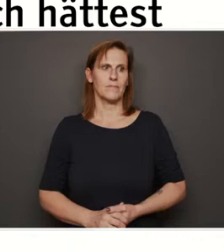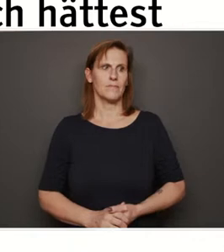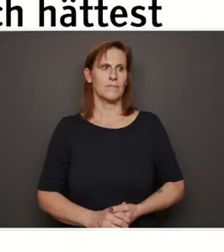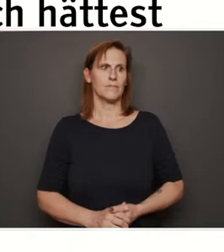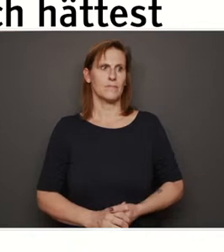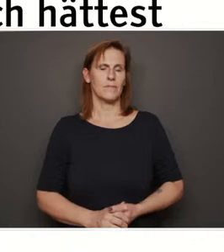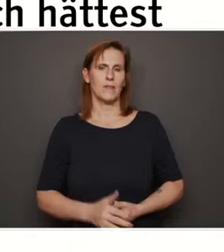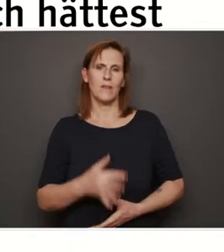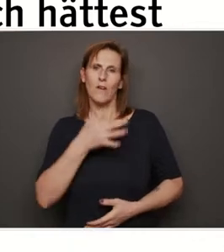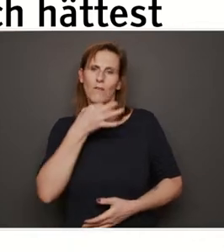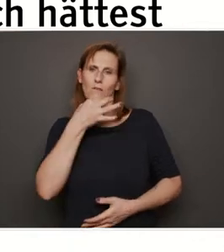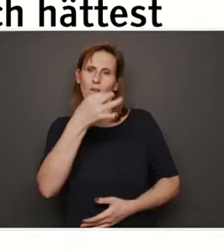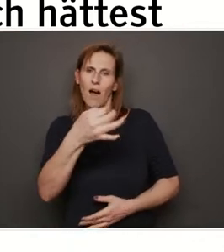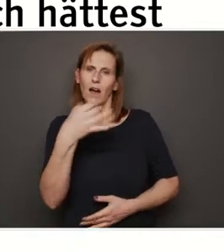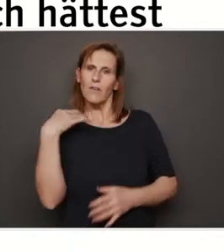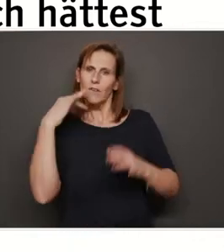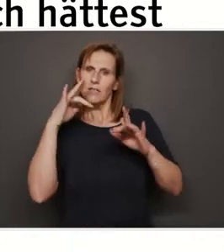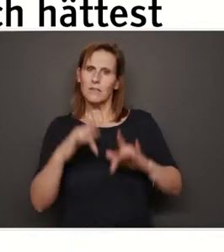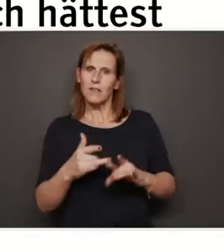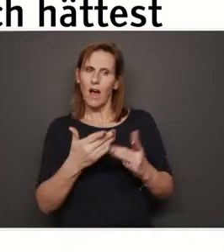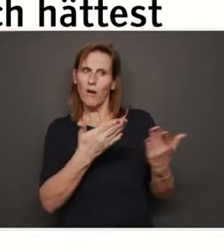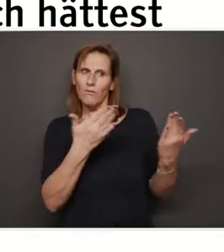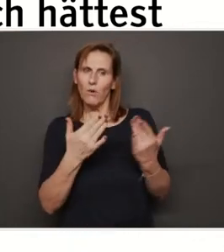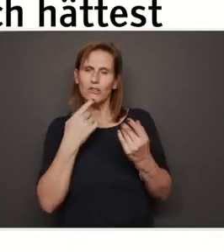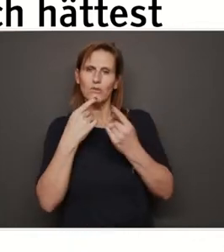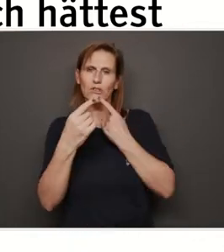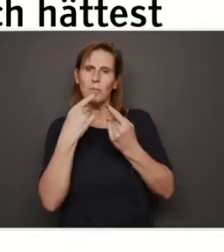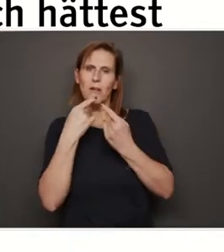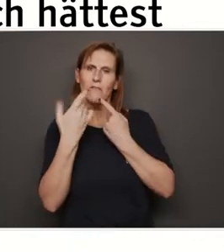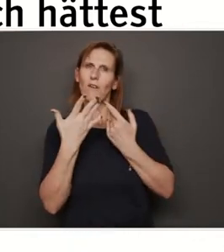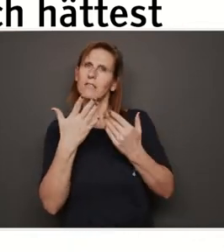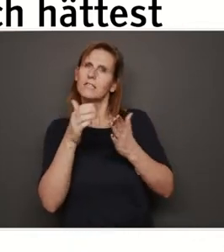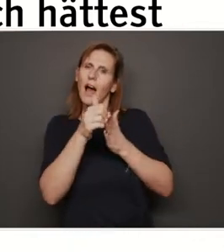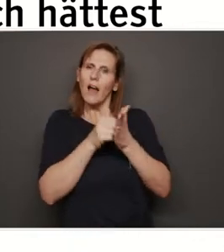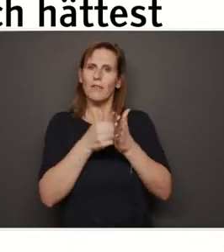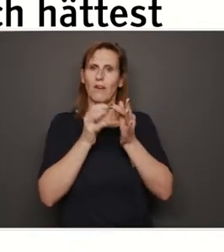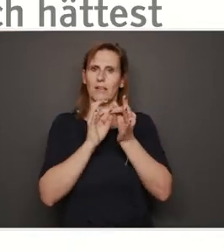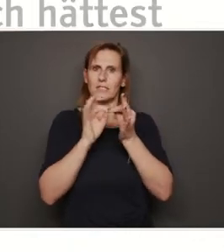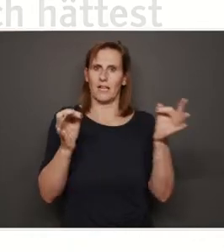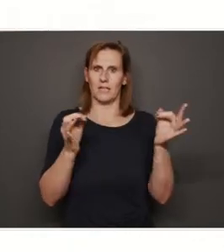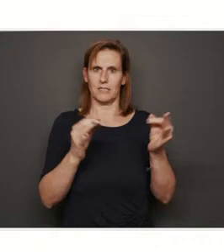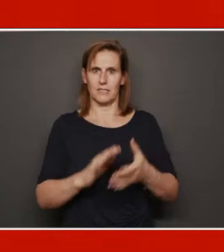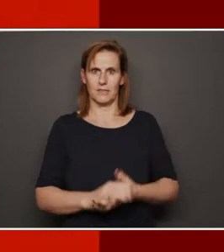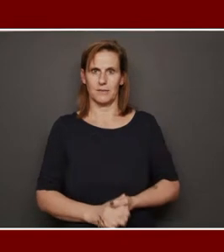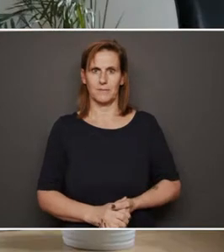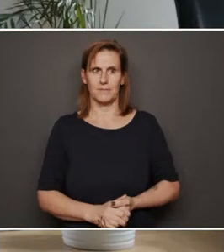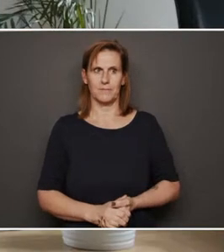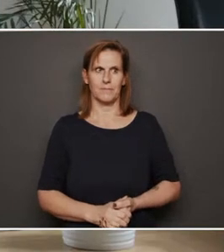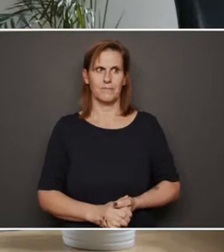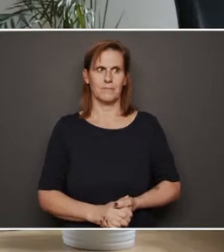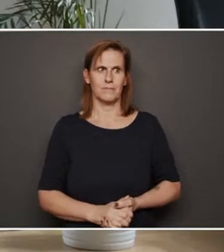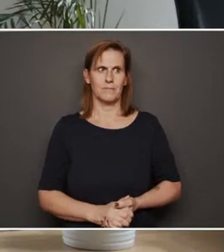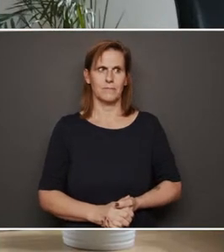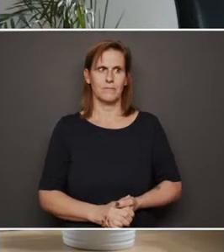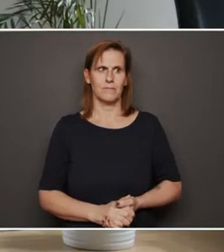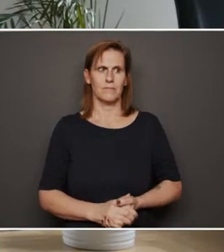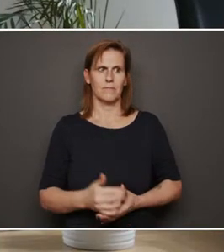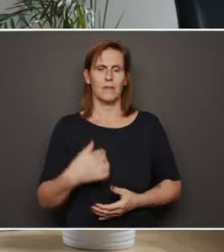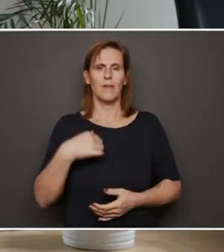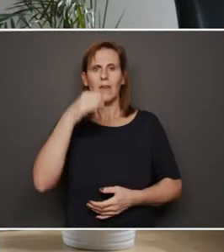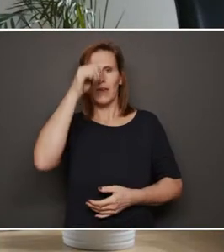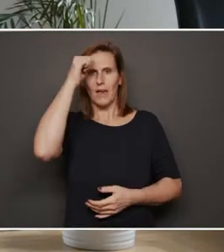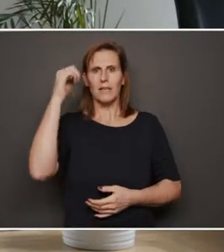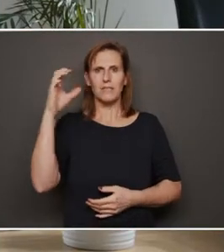Wenn du wieder ein Vorstellungsgespräch hättest, was wäre dein Anfangssatz? Ja, ich bin Christoph, bin